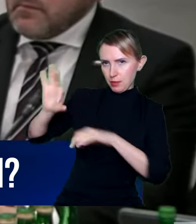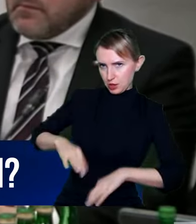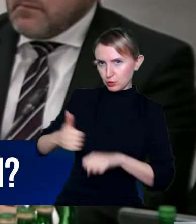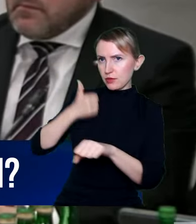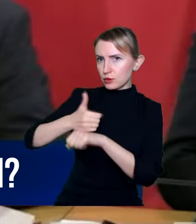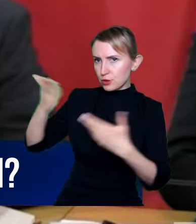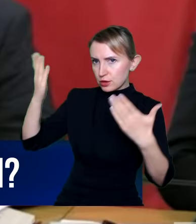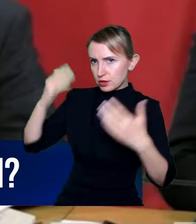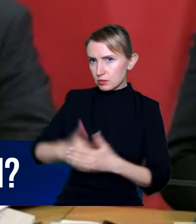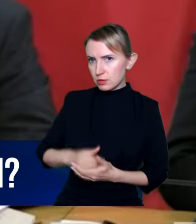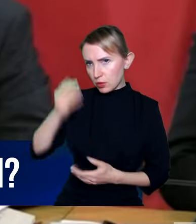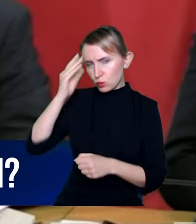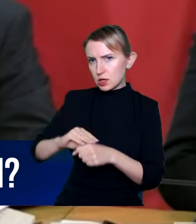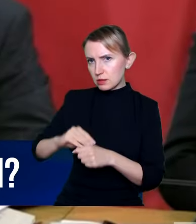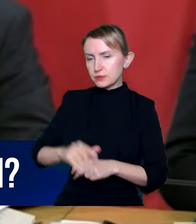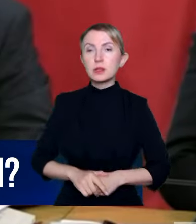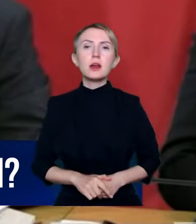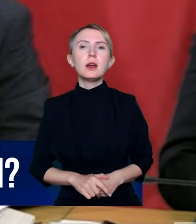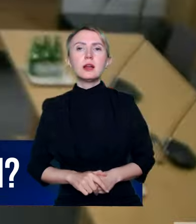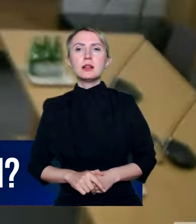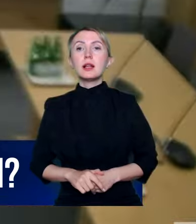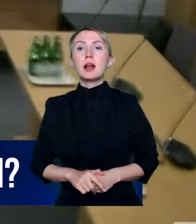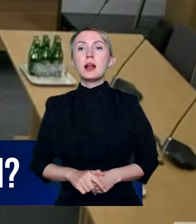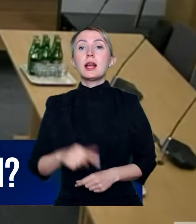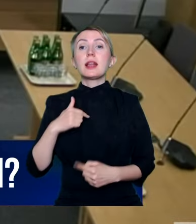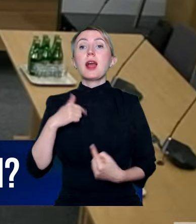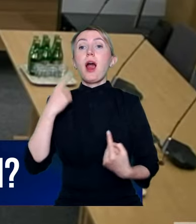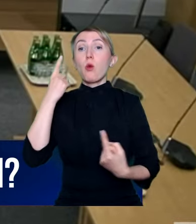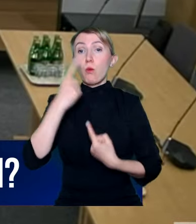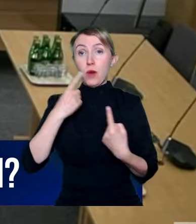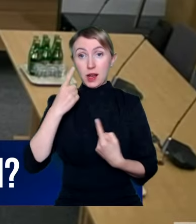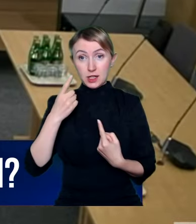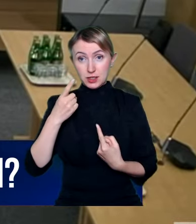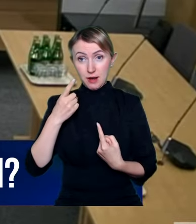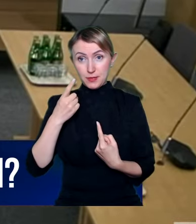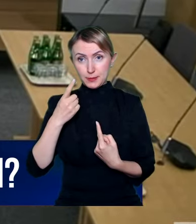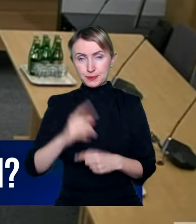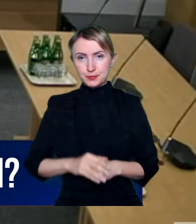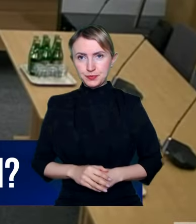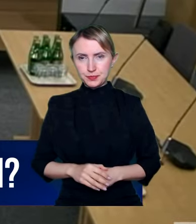Tego. W związku z tym uważam, że państwa